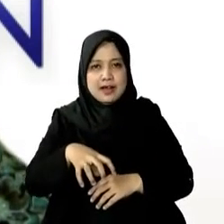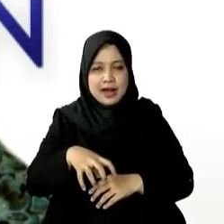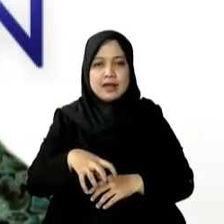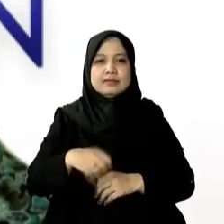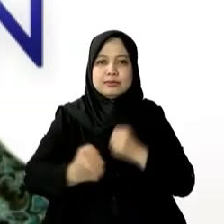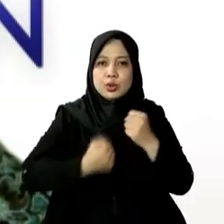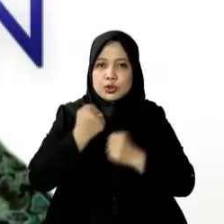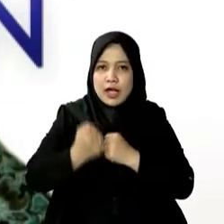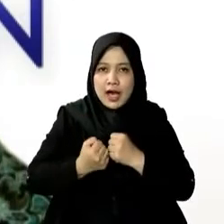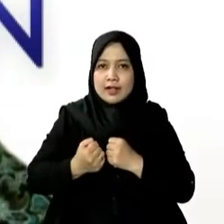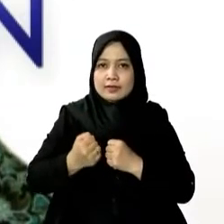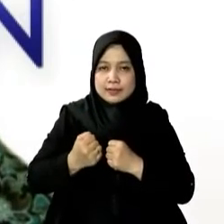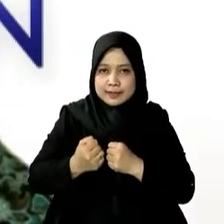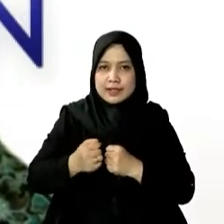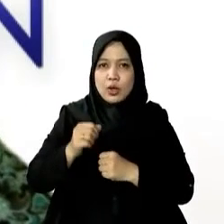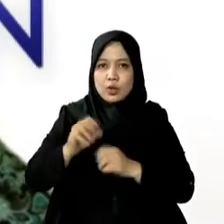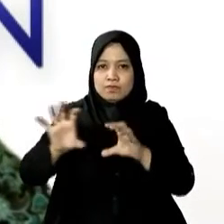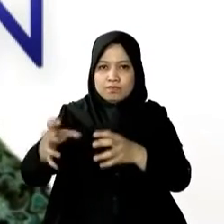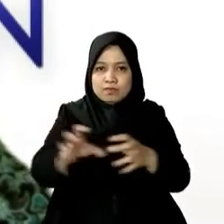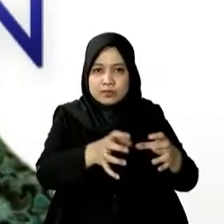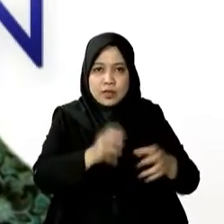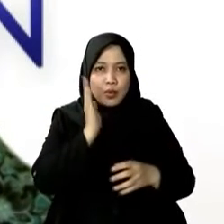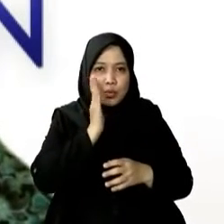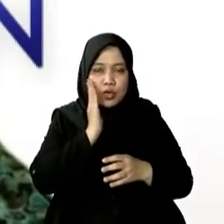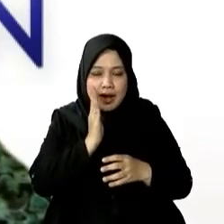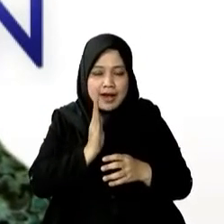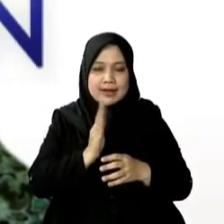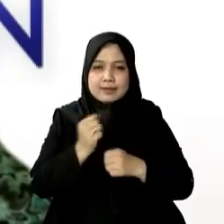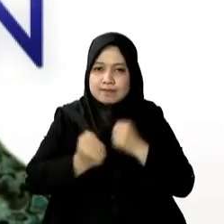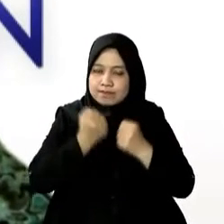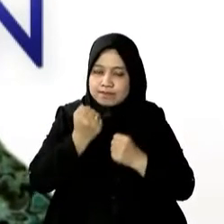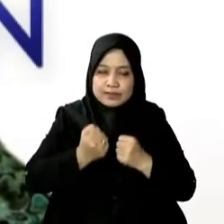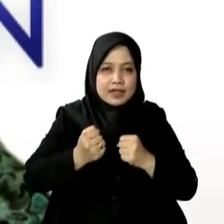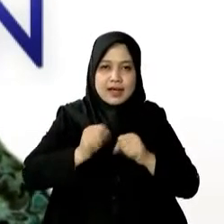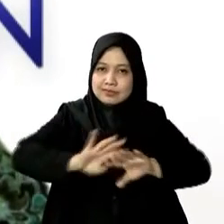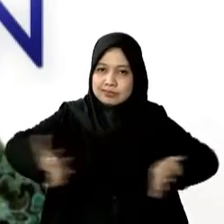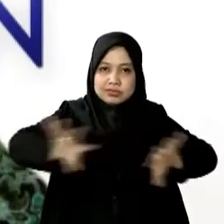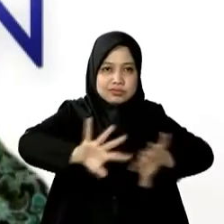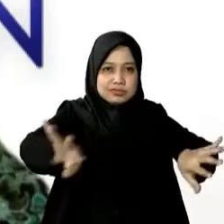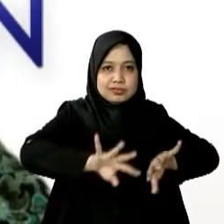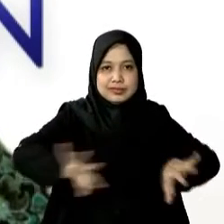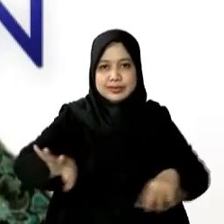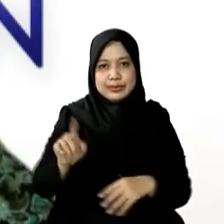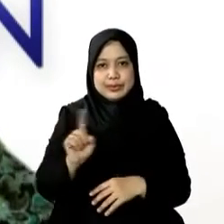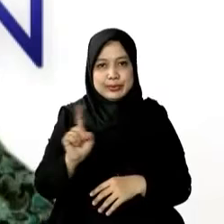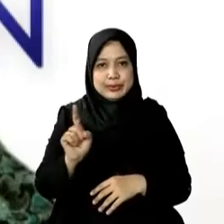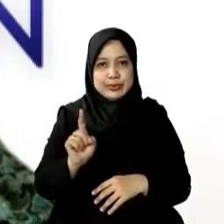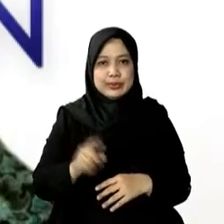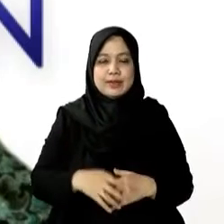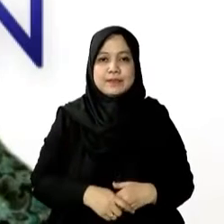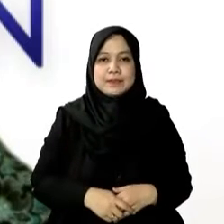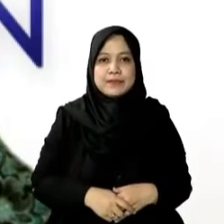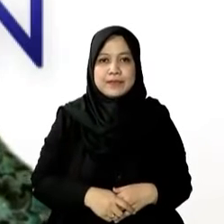perkumpulan 4 pada anak-anak ataupun pada anak-anak muda ataupun juga di tempat-tempat yang biasanya Banyak masyarakat berkumpul